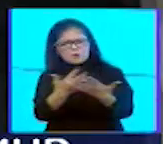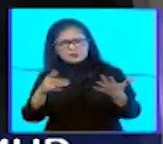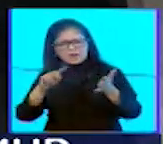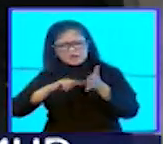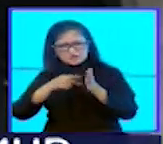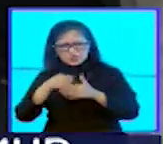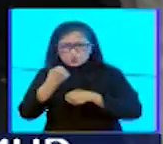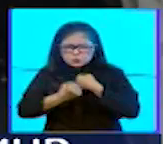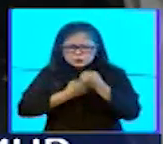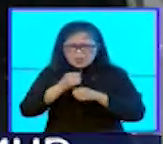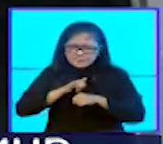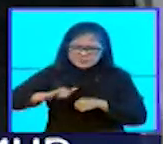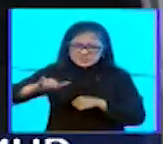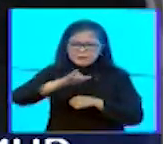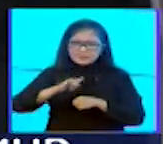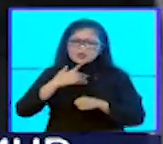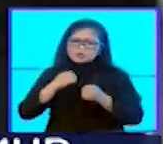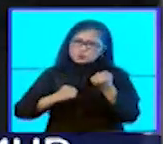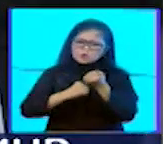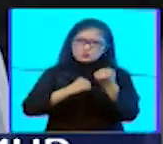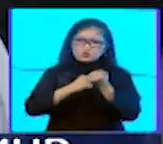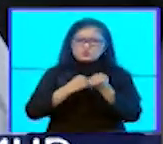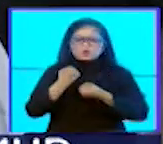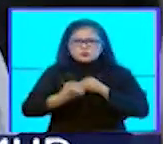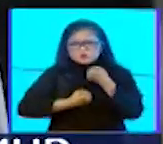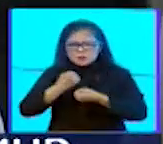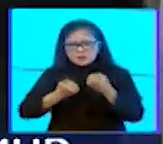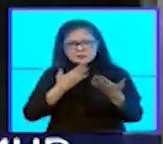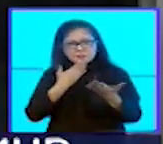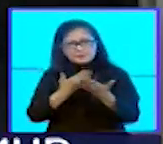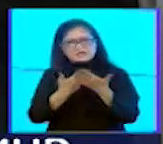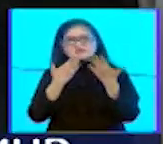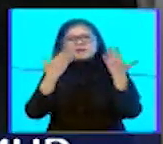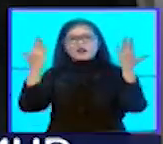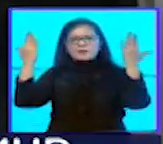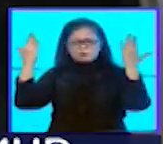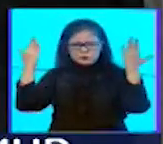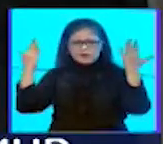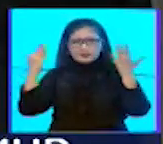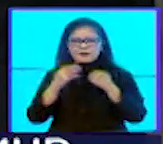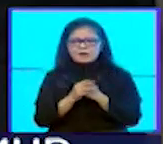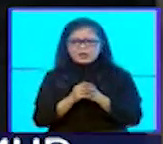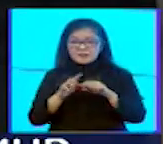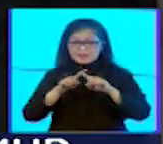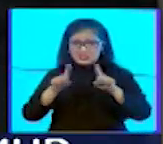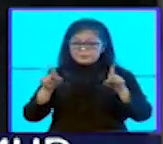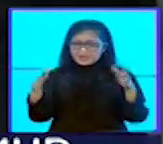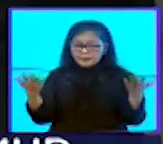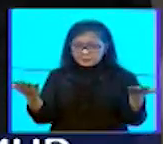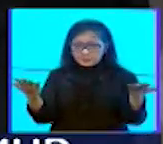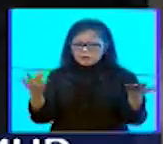kerja keras semua pihak ini sudah memberikan hasil yang patut kita syukuri. Tetapi pada saat yang sama, tetaplah